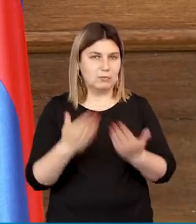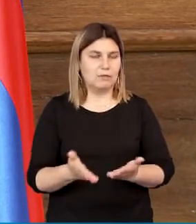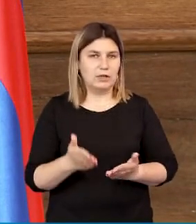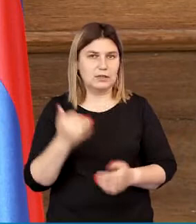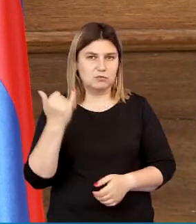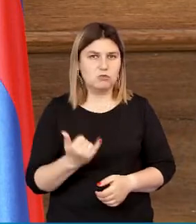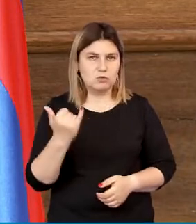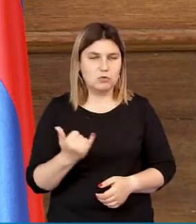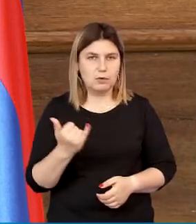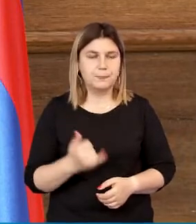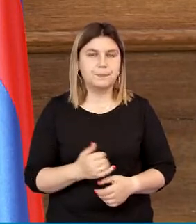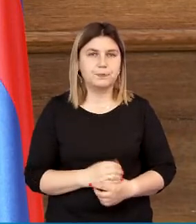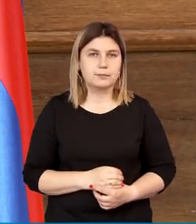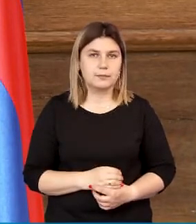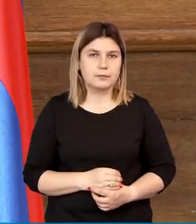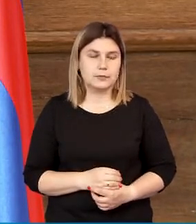dzieciom wydane